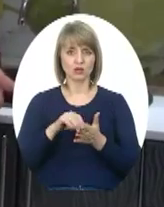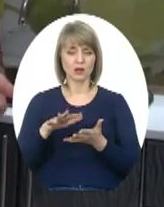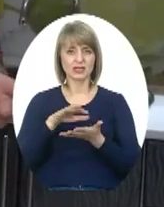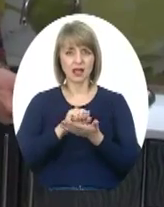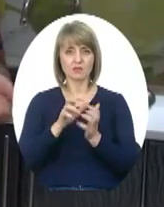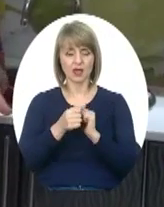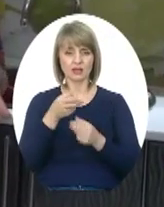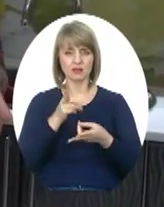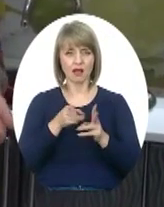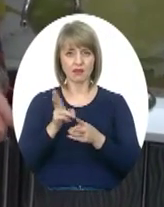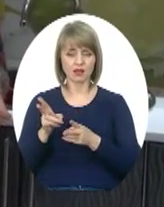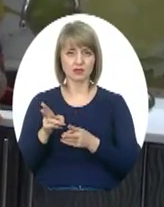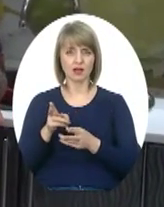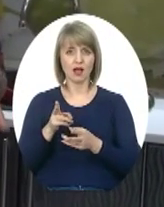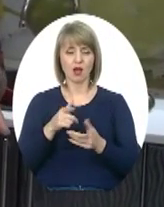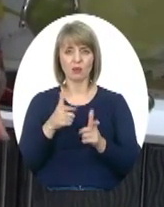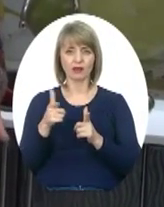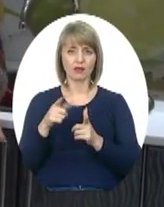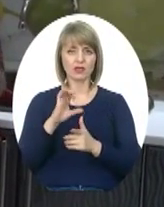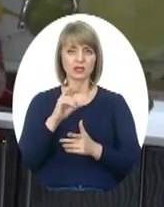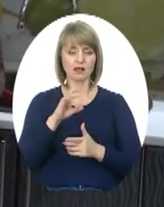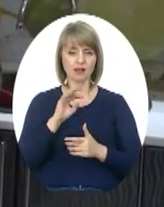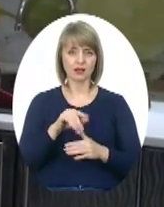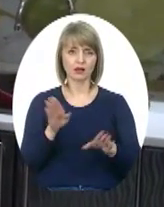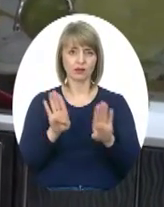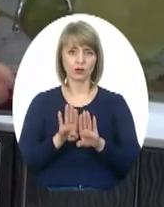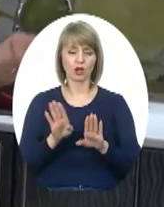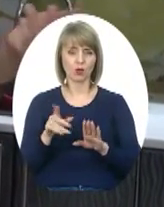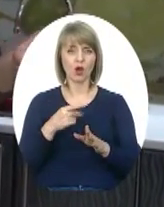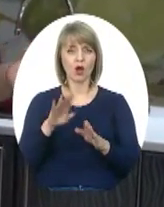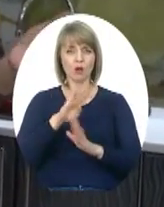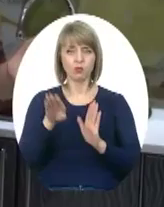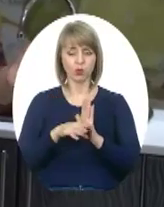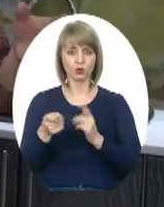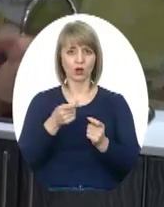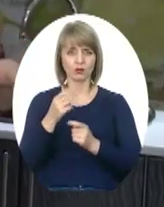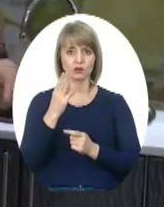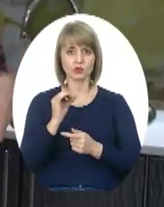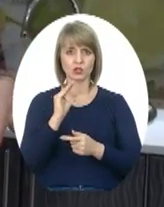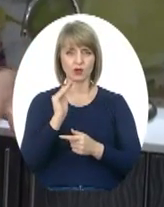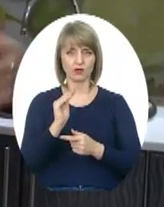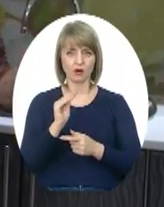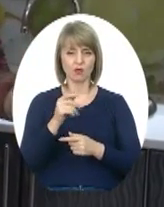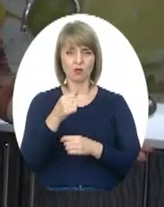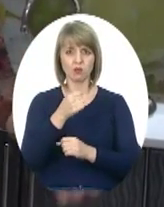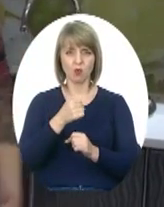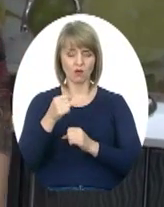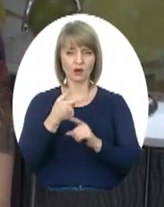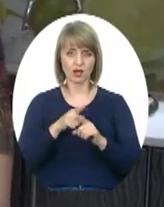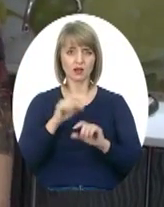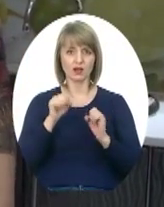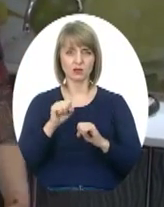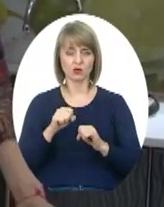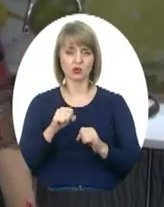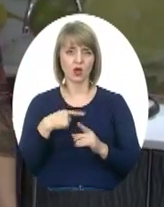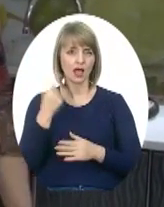участвуют в замес, нарезка, да, приготовление салатов, вот такое вот. Под руководством как раз шеф-повара это вполне